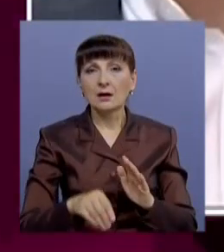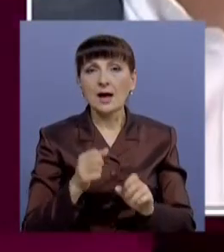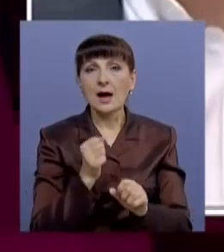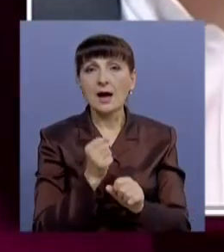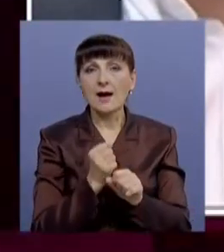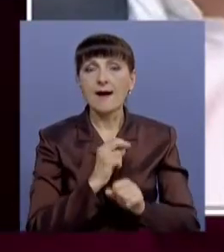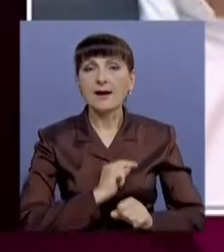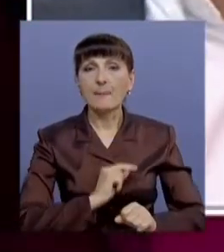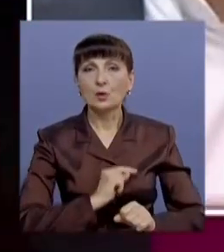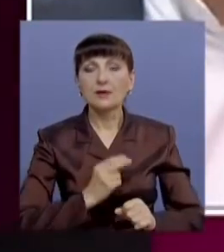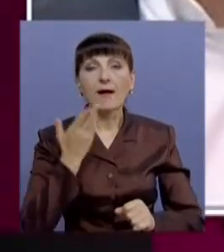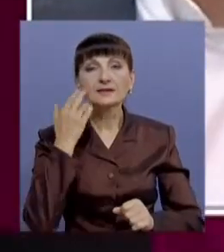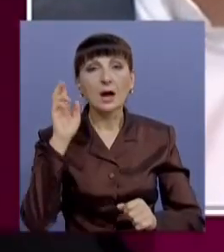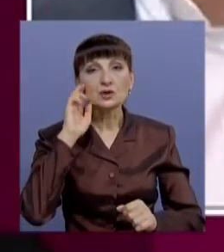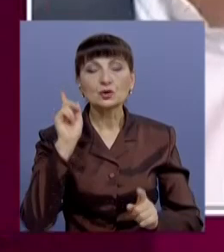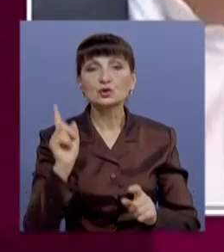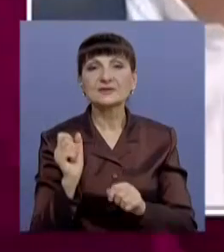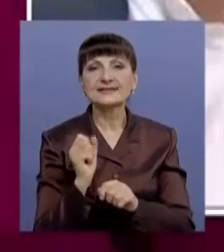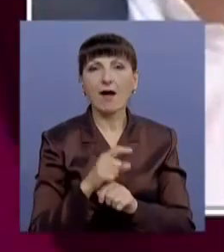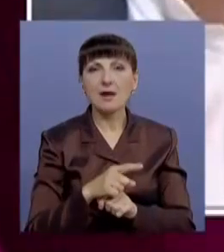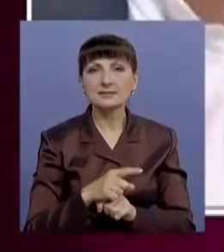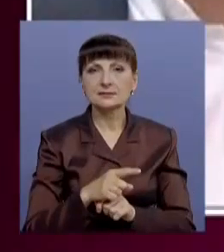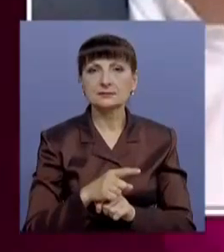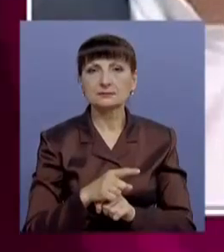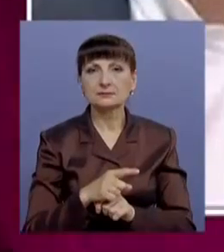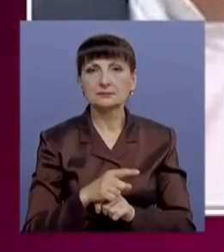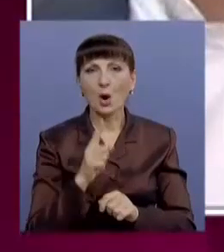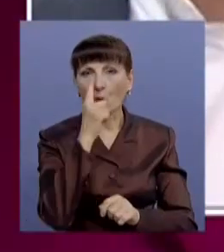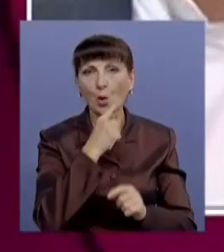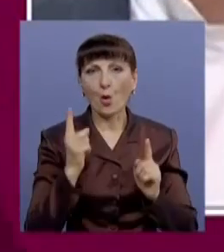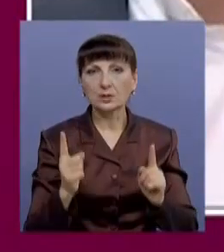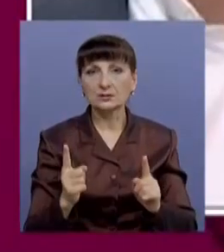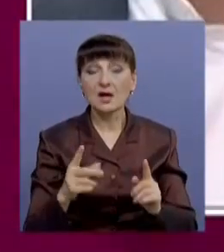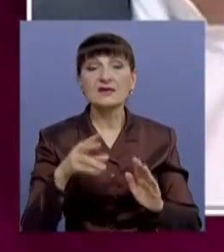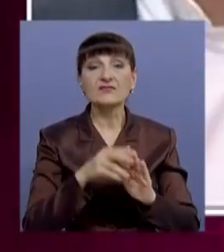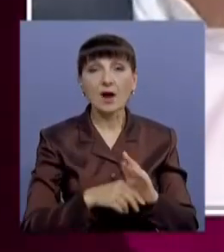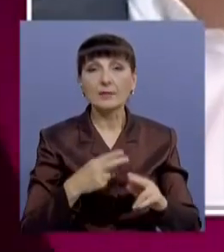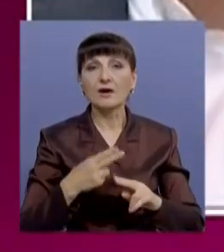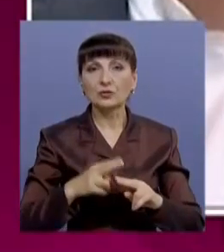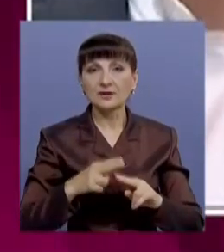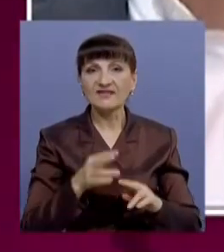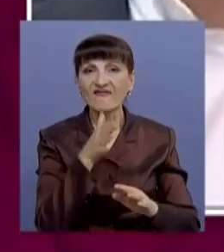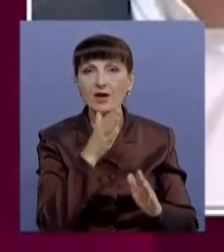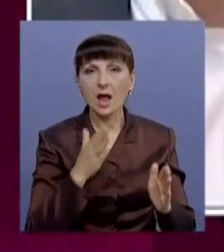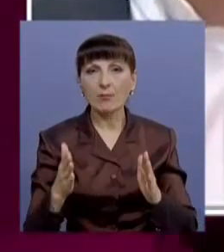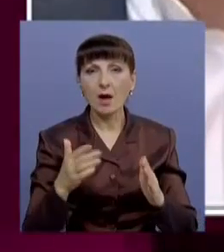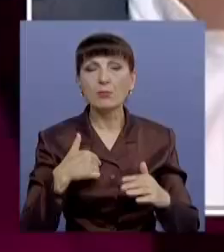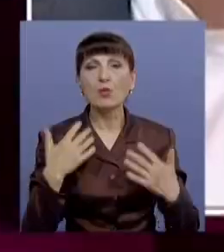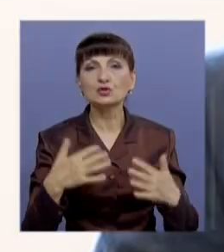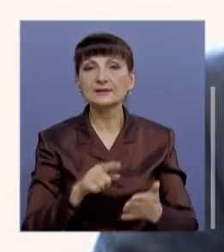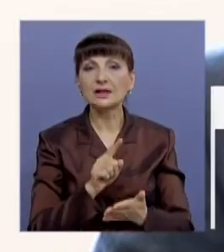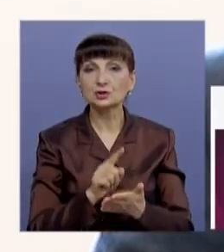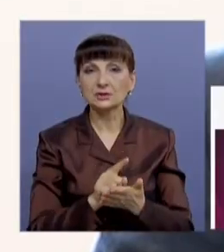работа, когда государство что-то заказывает. И вот в рамках этих временных рамок мы уже